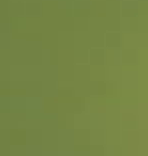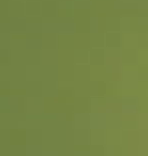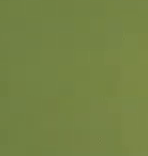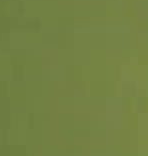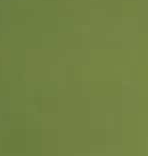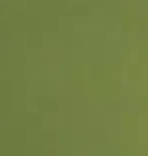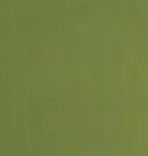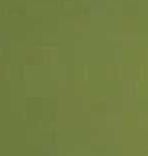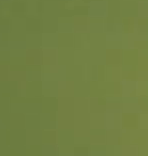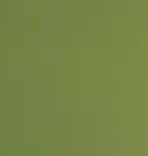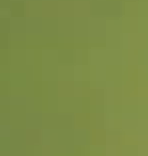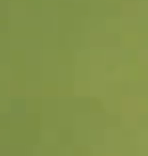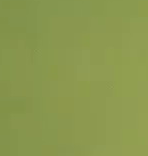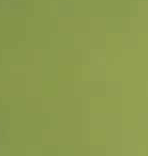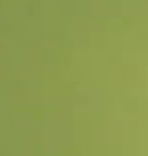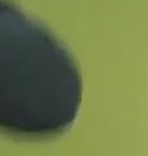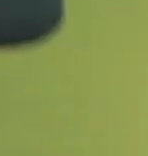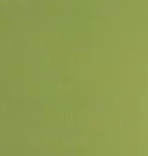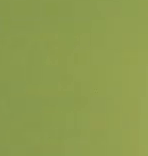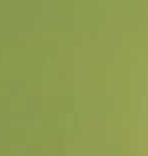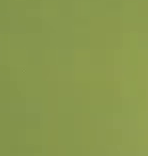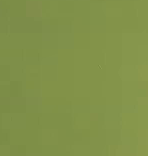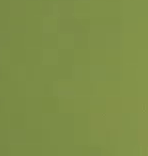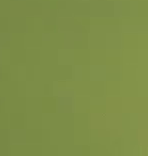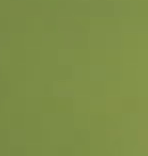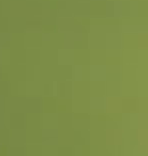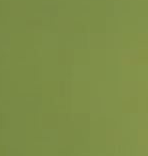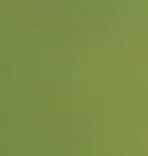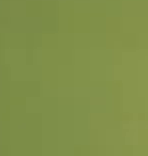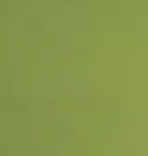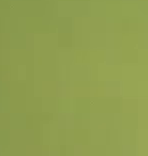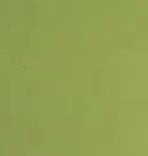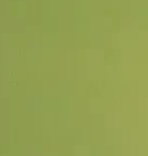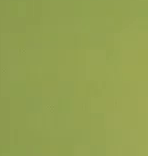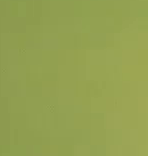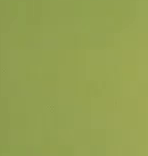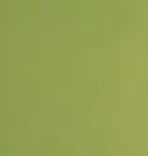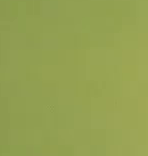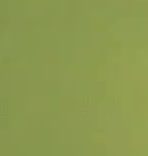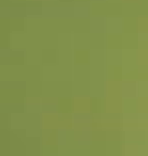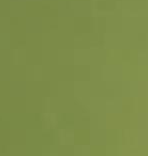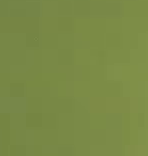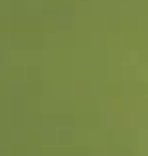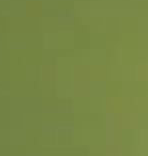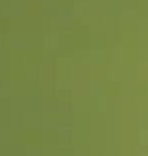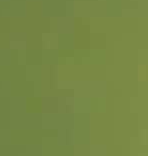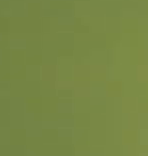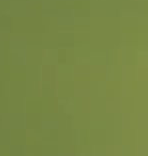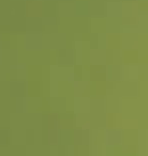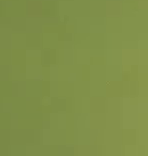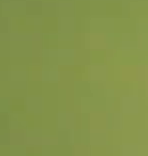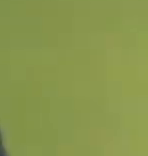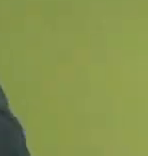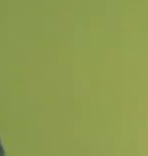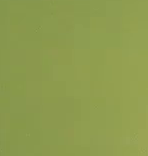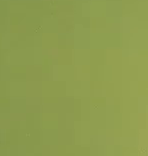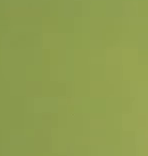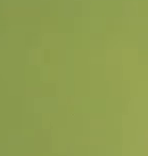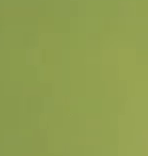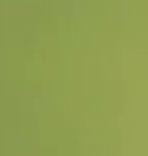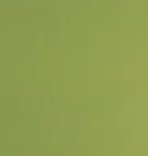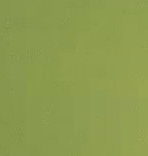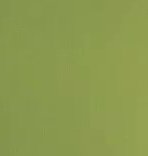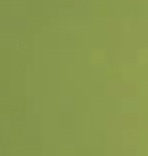als taube Gebärdensprachnutzerin kann ich da mich einmischen, kann ich da mit reingehen. Ich stehe immer an Fronten, aber es ist ja